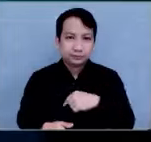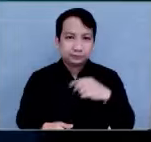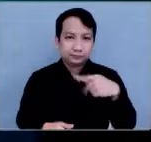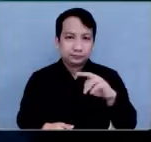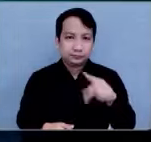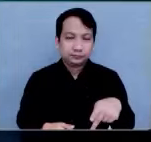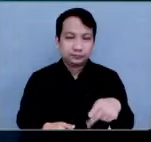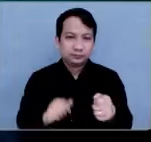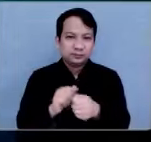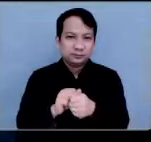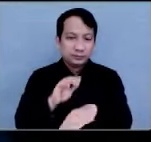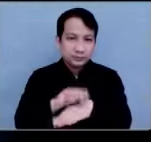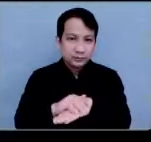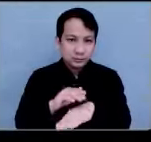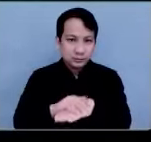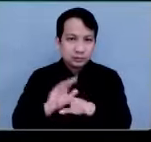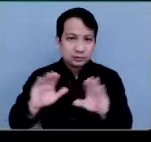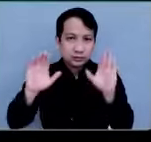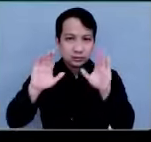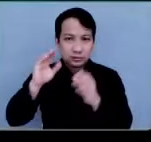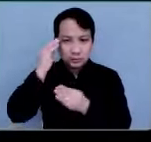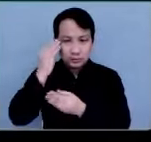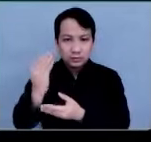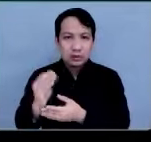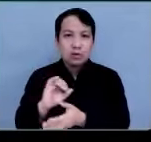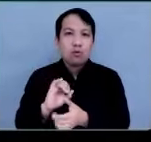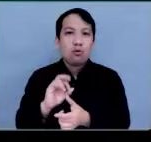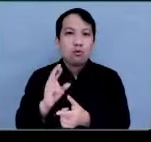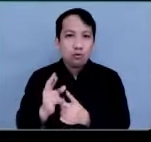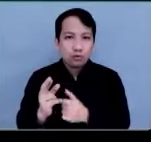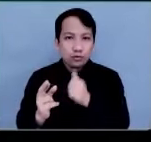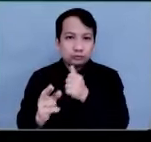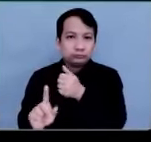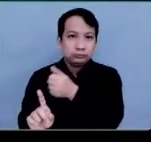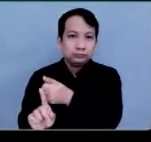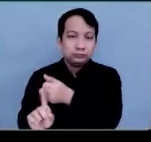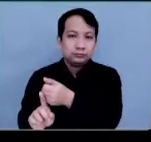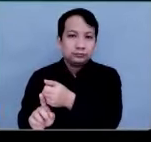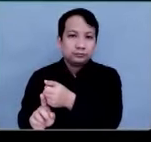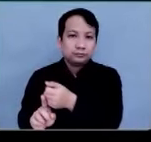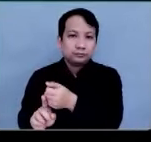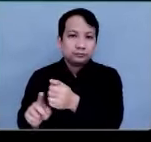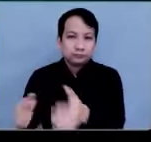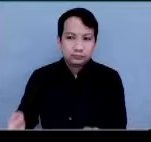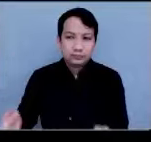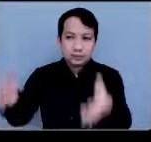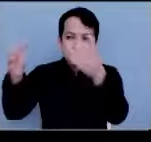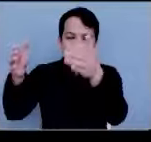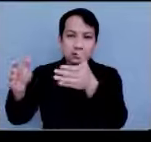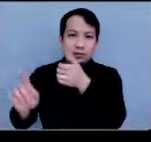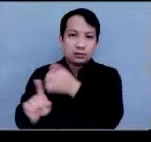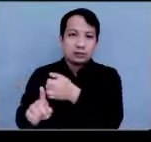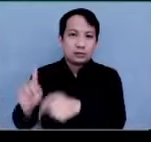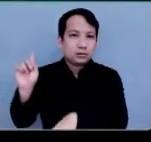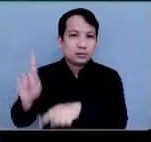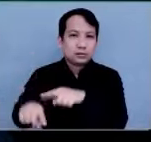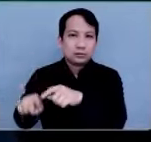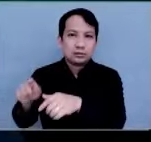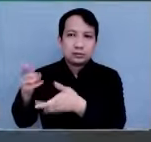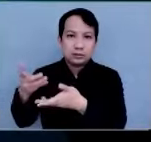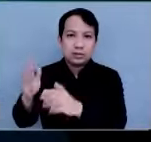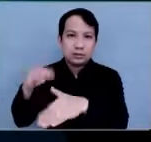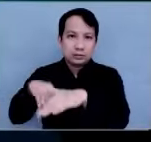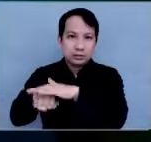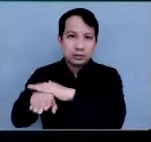ultimatum po na sumuko po sila Otherwise po ay papasukin na po natin yung isang particular building na hindi po tayo pinapayagan